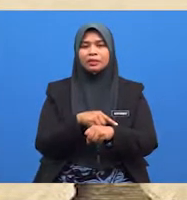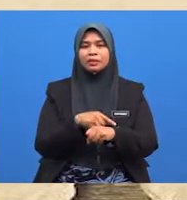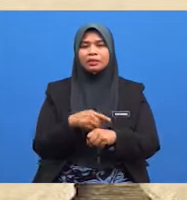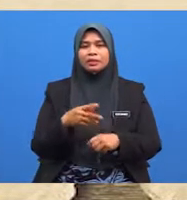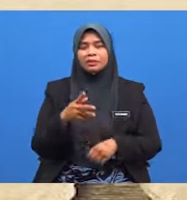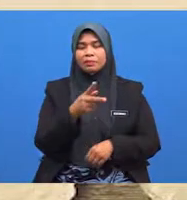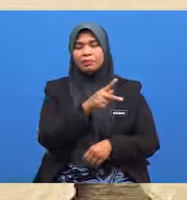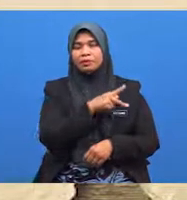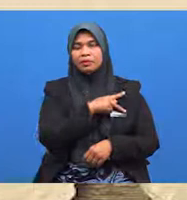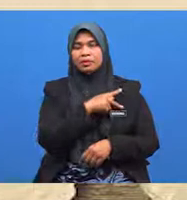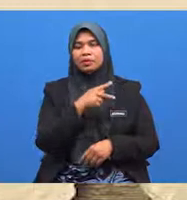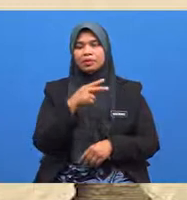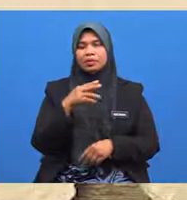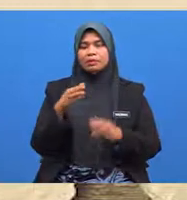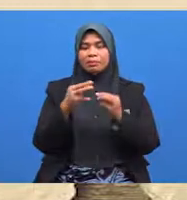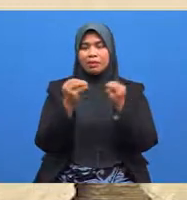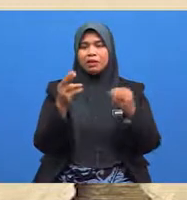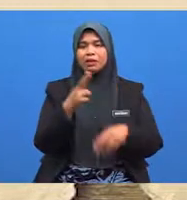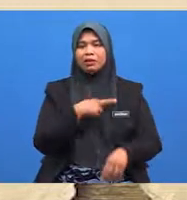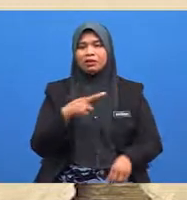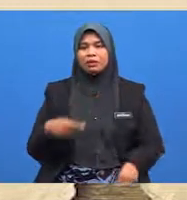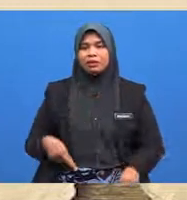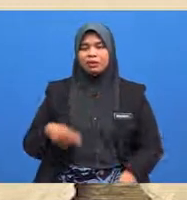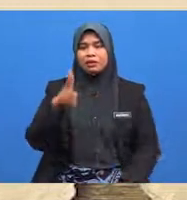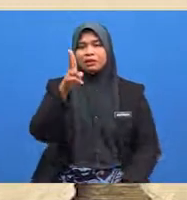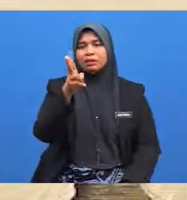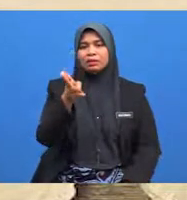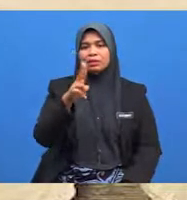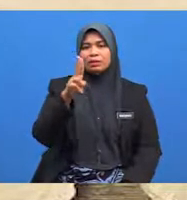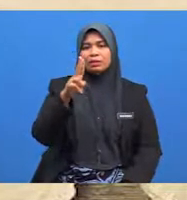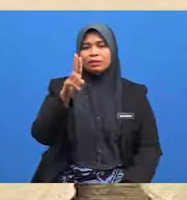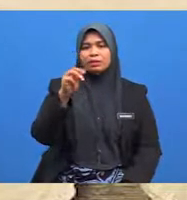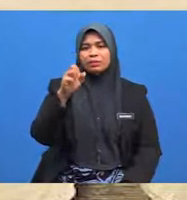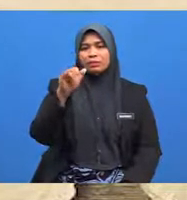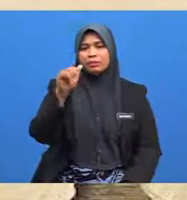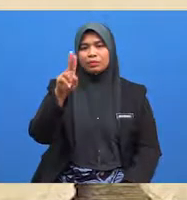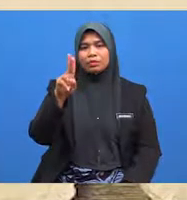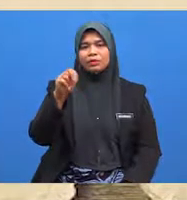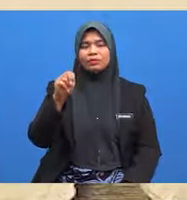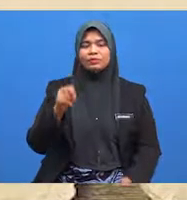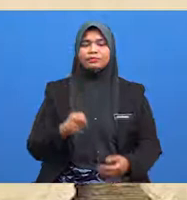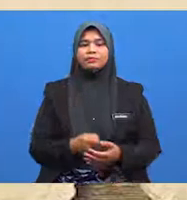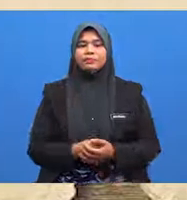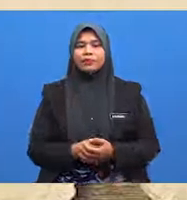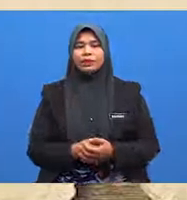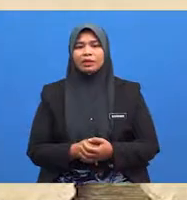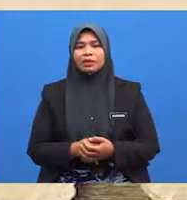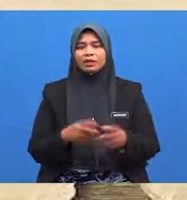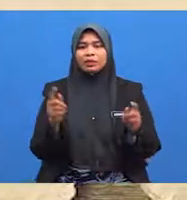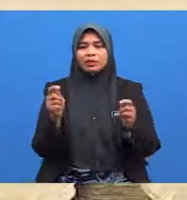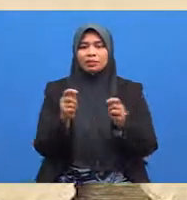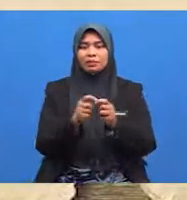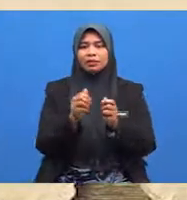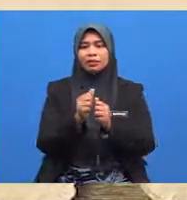Humayun, artis atau pelukis dari Parsi dibawa ke India seperti Abdul Samad